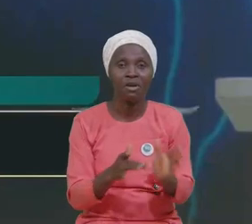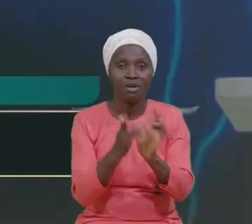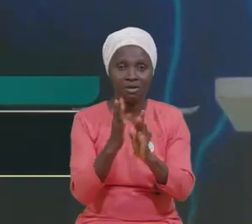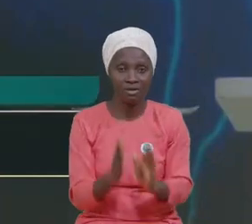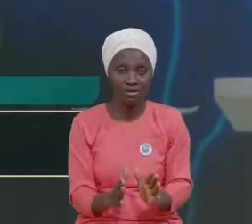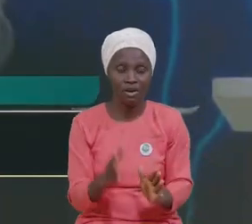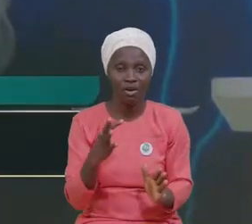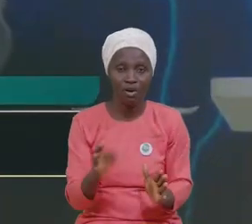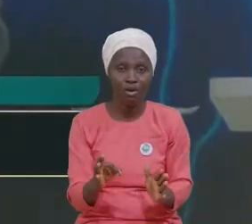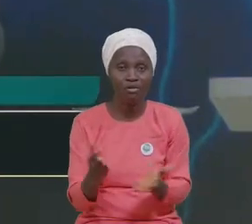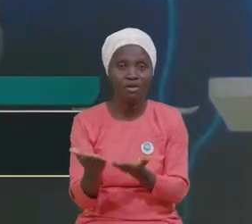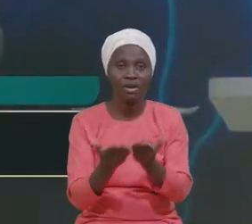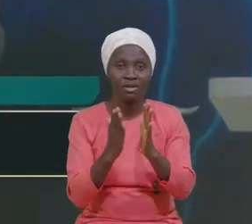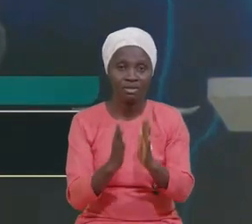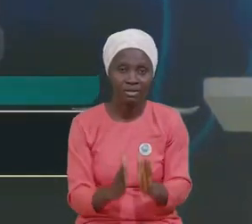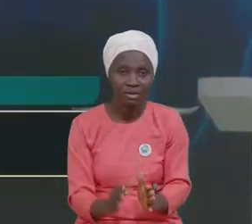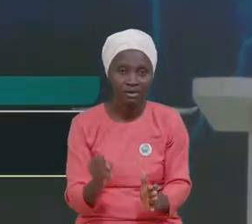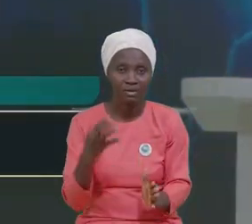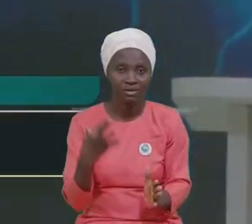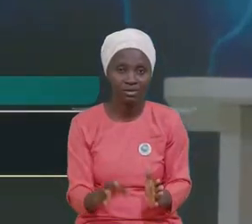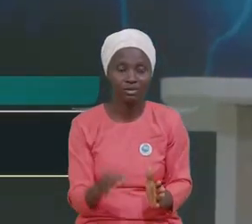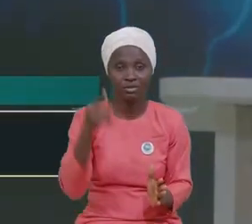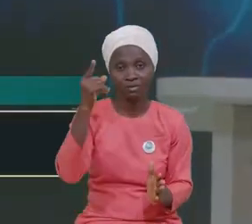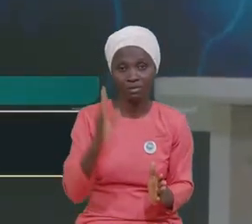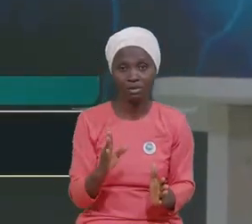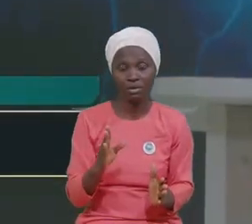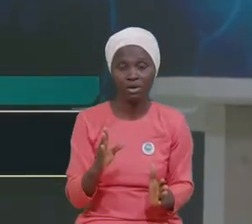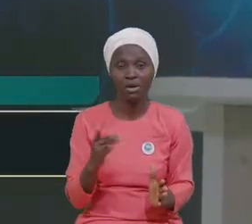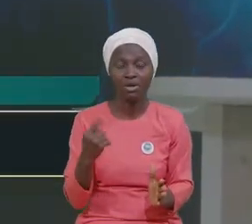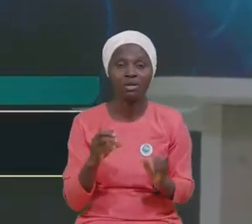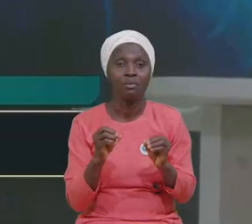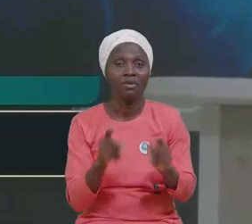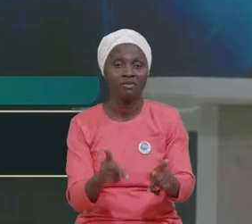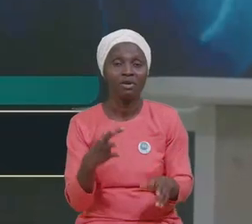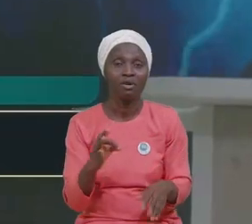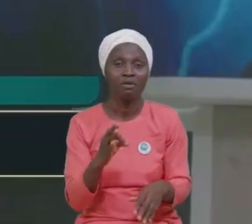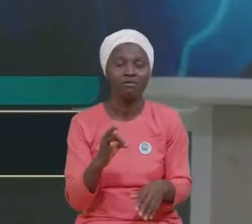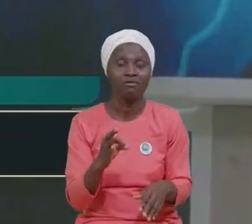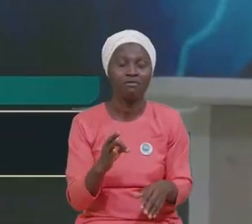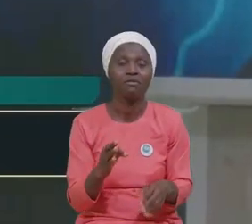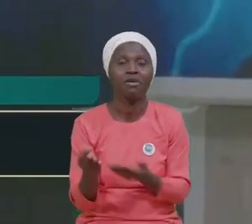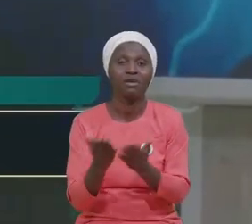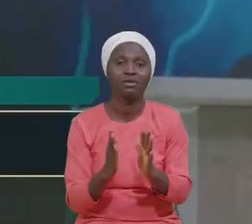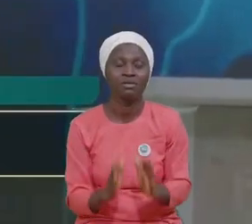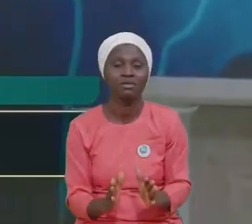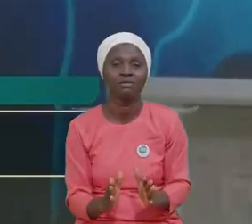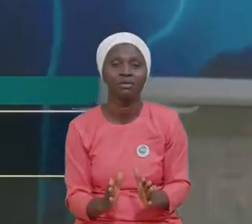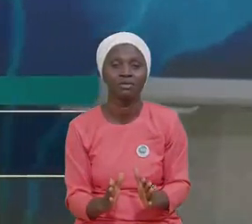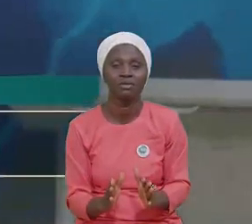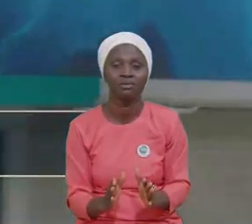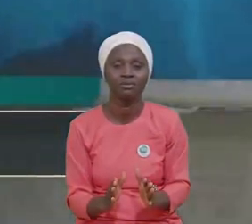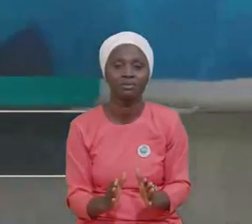privilège des serviteurs de Dieu, le privilège des intendants des mystères de